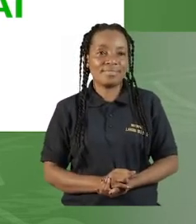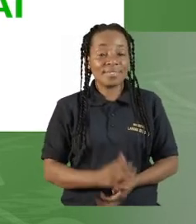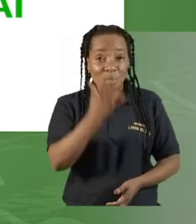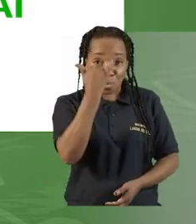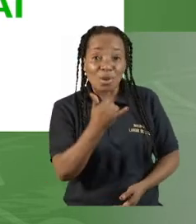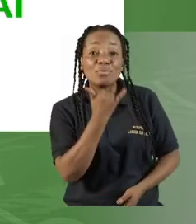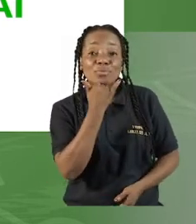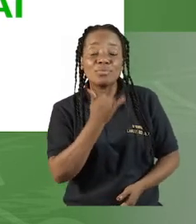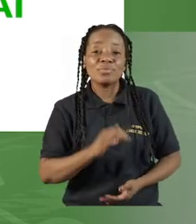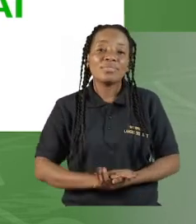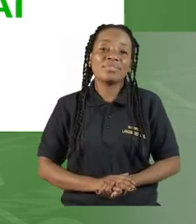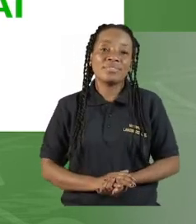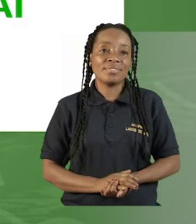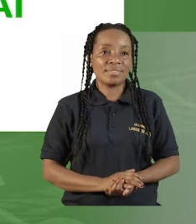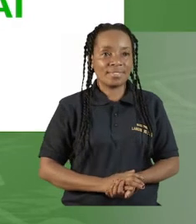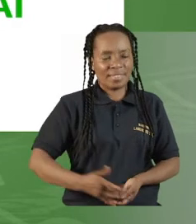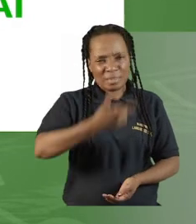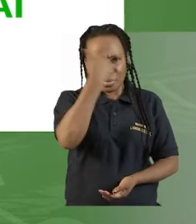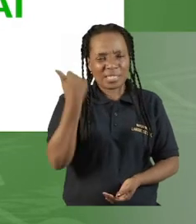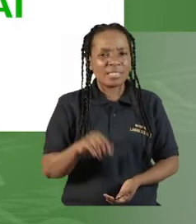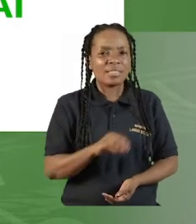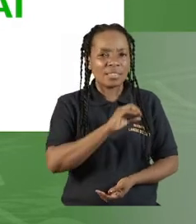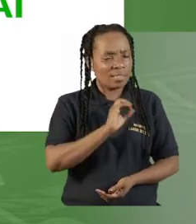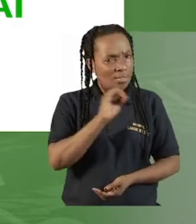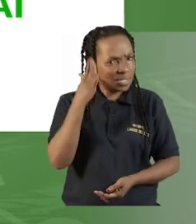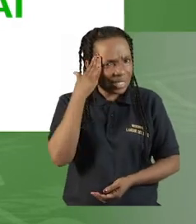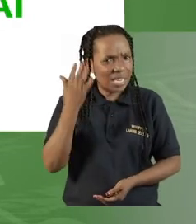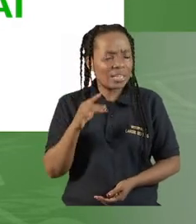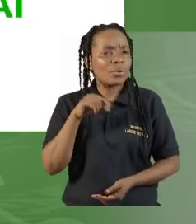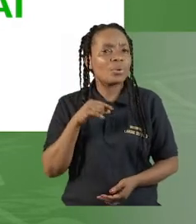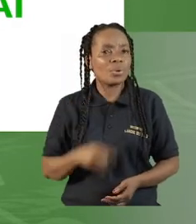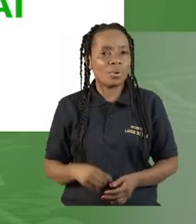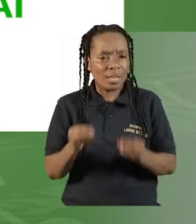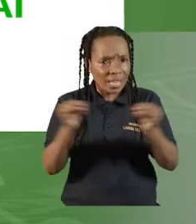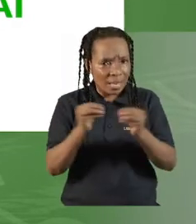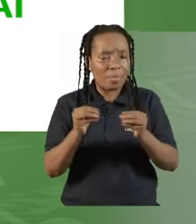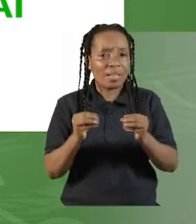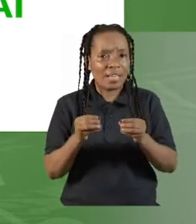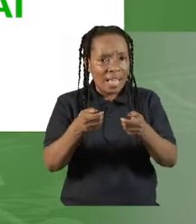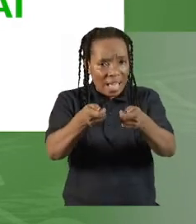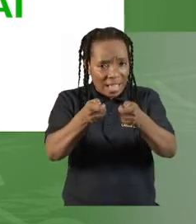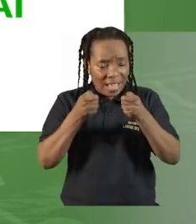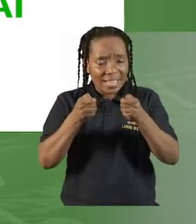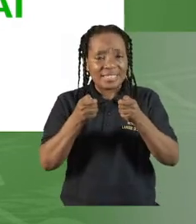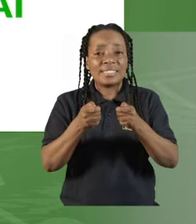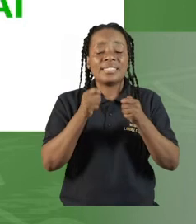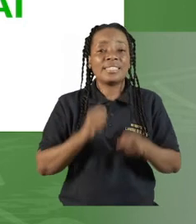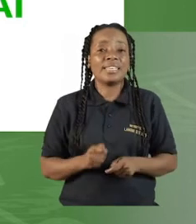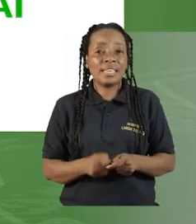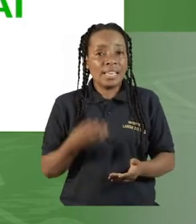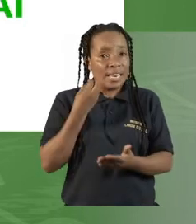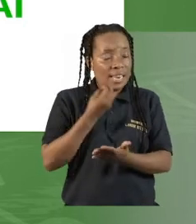Pourquoi? Parce que nous savons que l'aimant attire les objets qui contiennent du